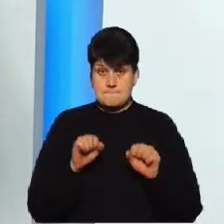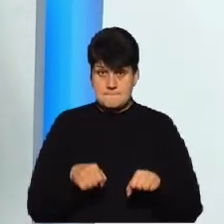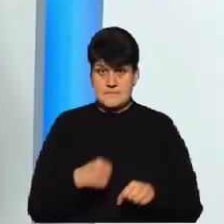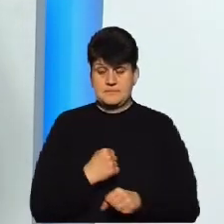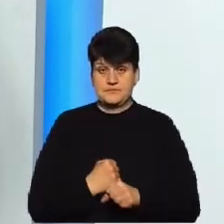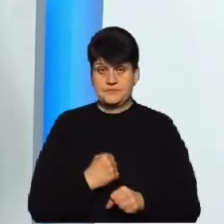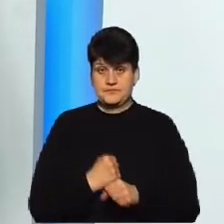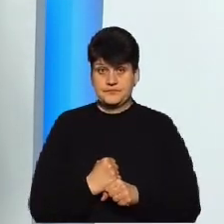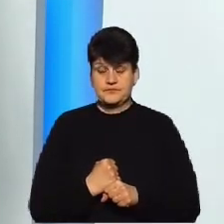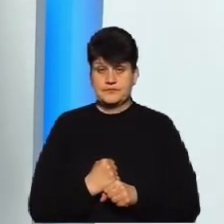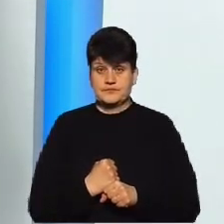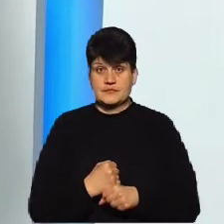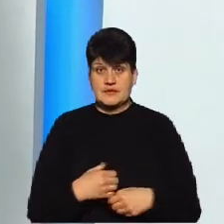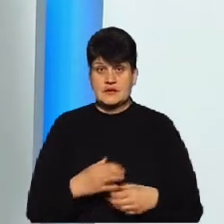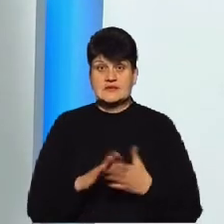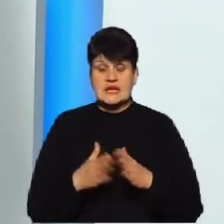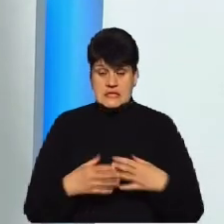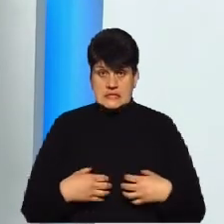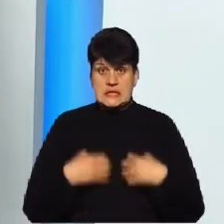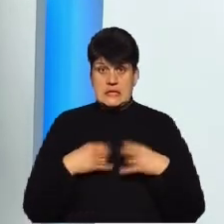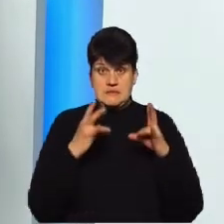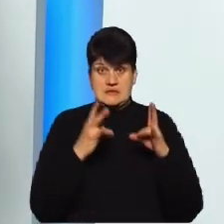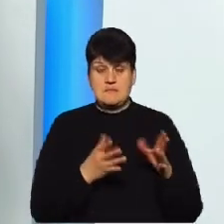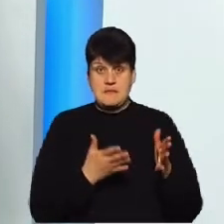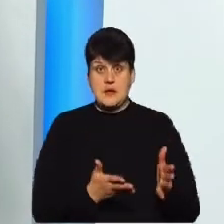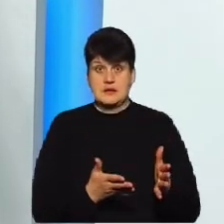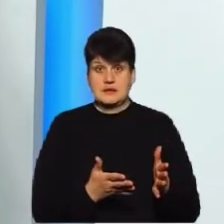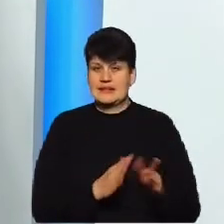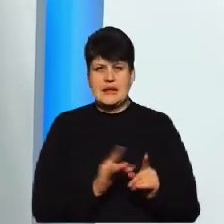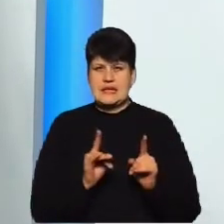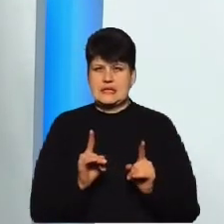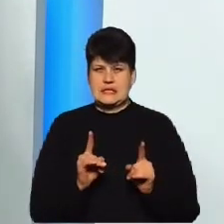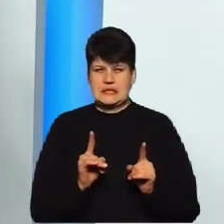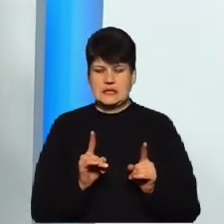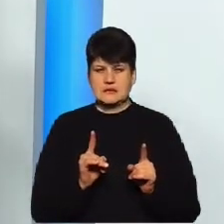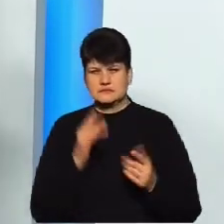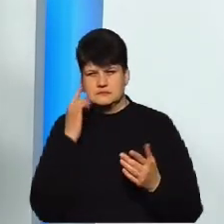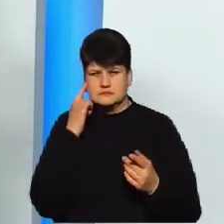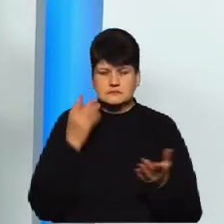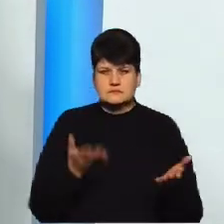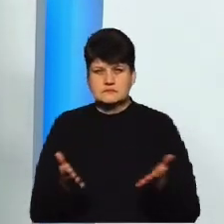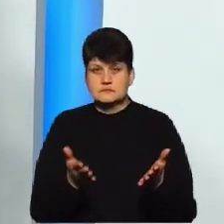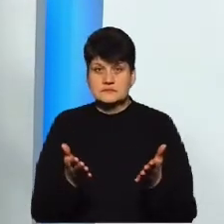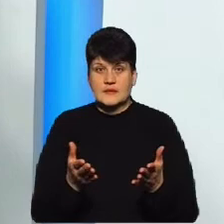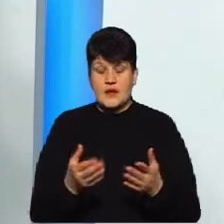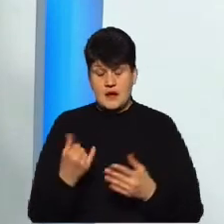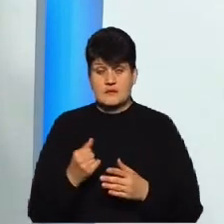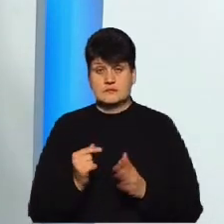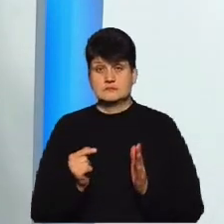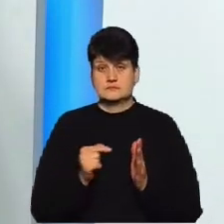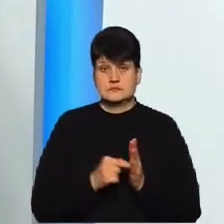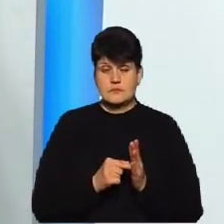стані стресу чи небезпеки не тільки інтуїтивно, скажімо, але вдавався до цих